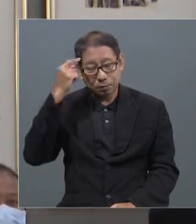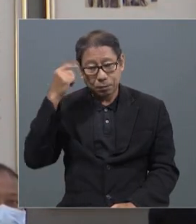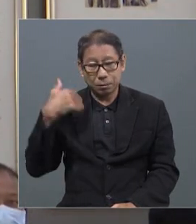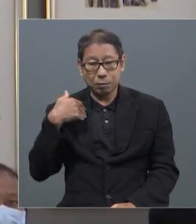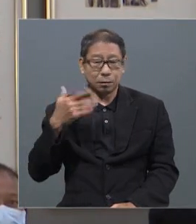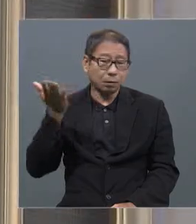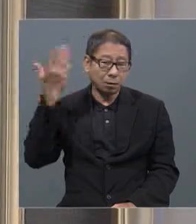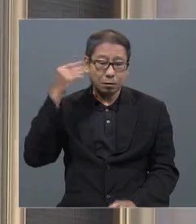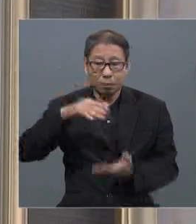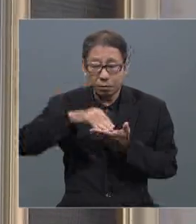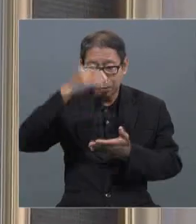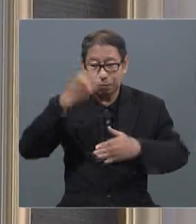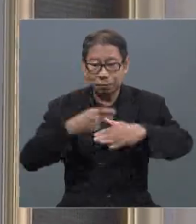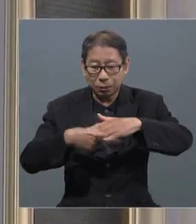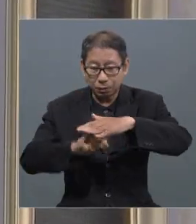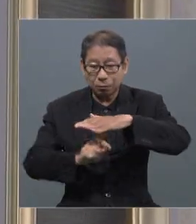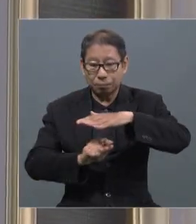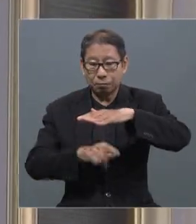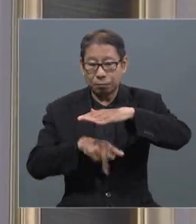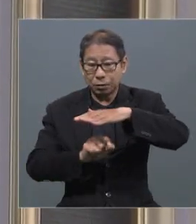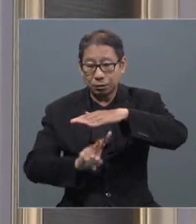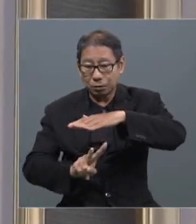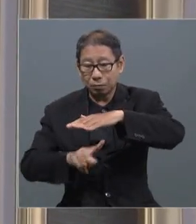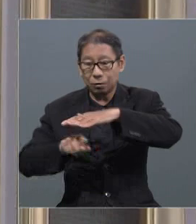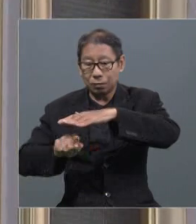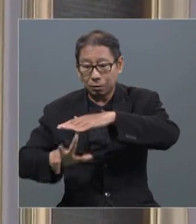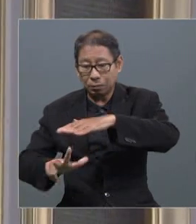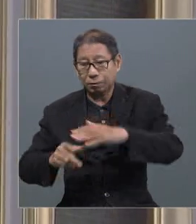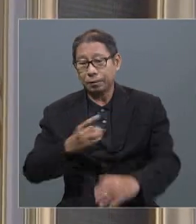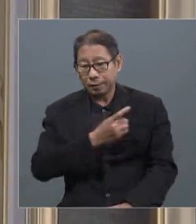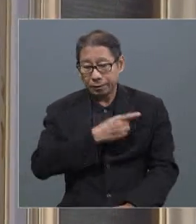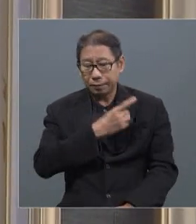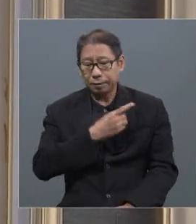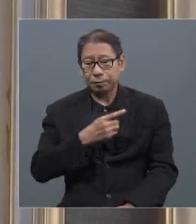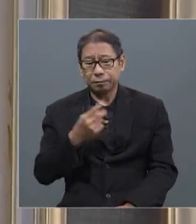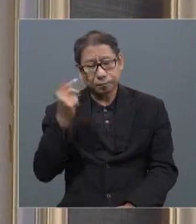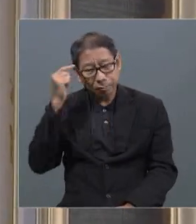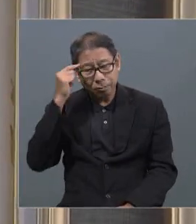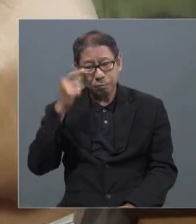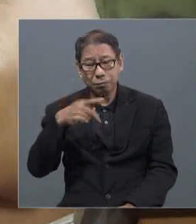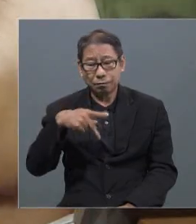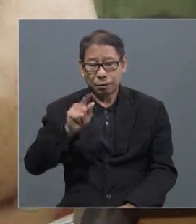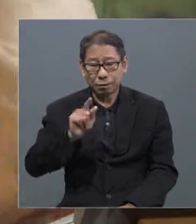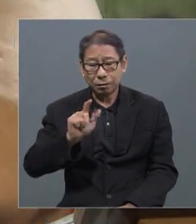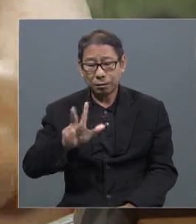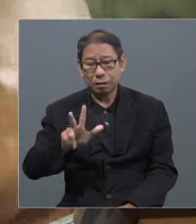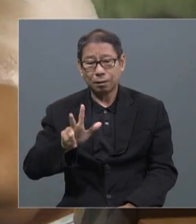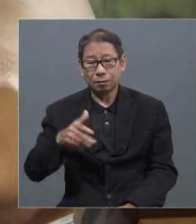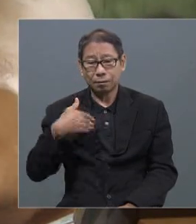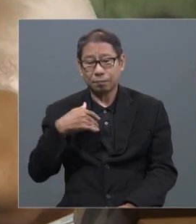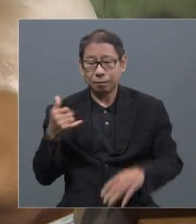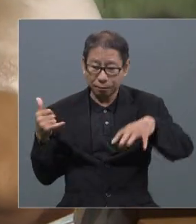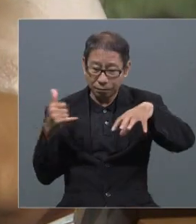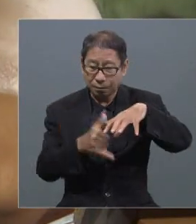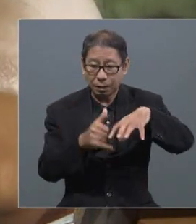เรียนประถมอยู่น่าจะป.2 ป.3ผมก็ดีใจว่าเอ๊มาทำอะไรพอถามจากครูถามอะไรเขาบอกว่ามาโรงพยาบ